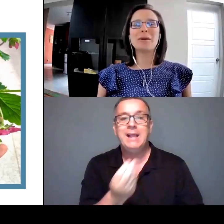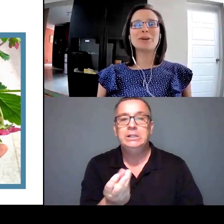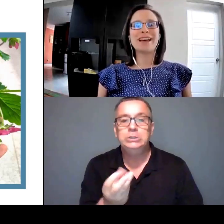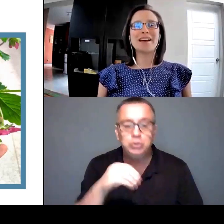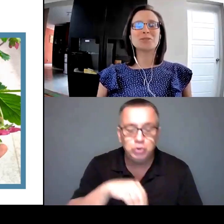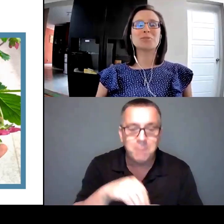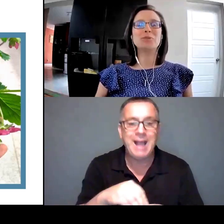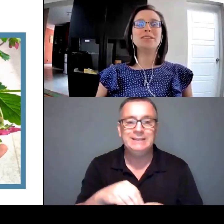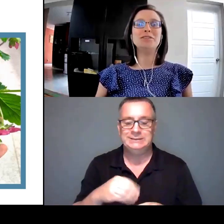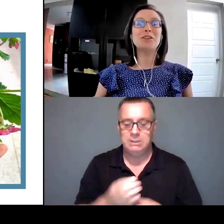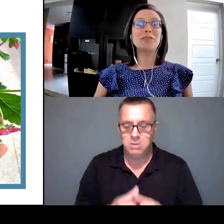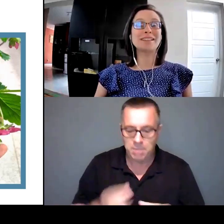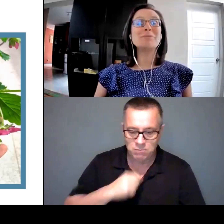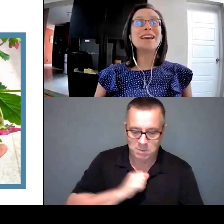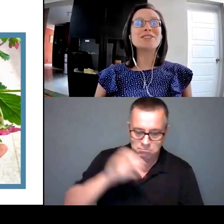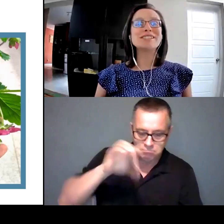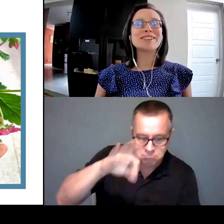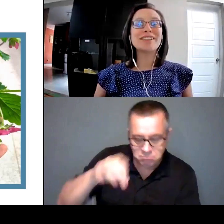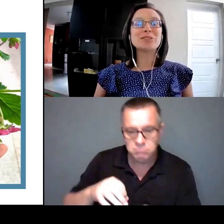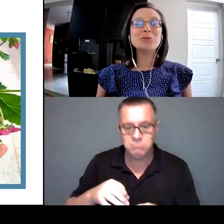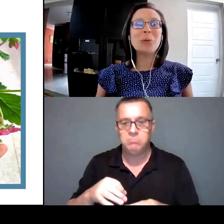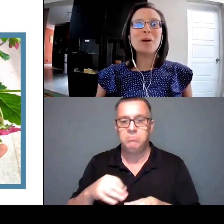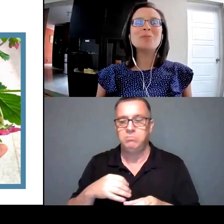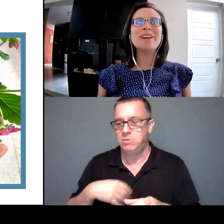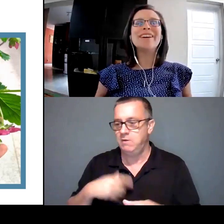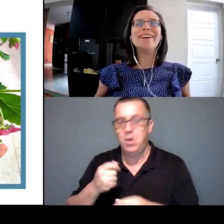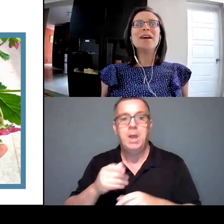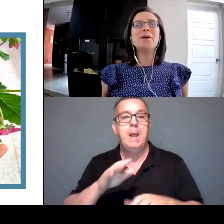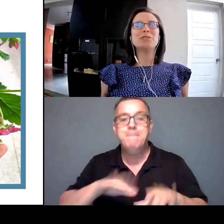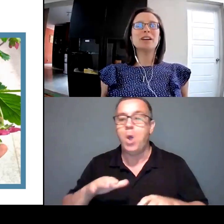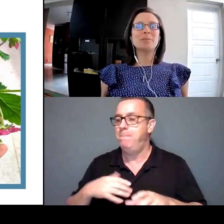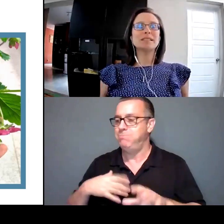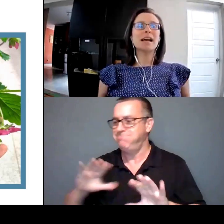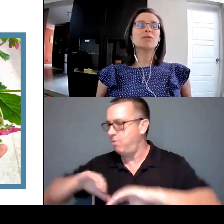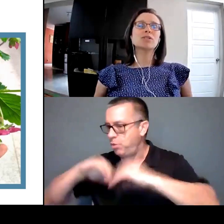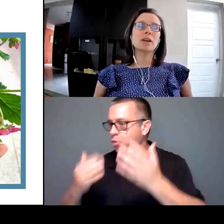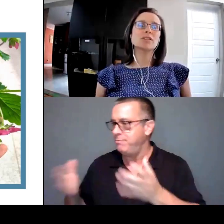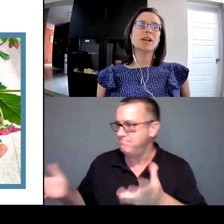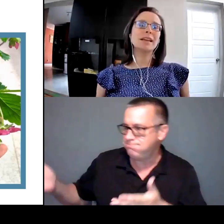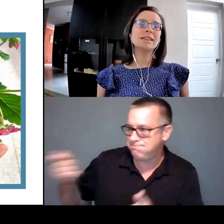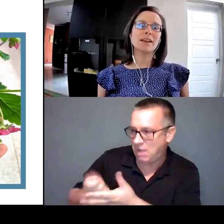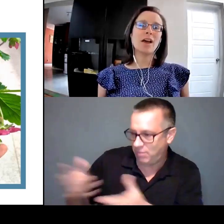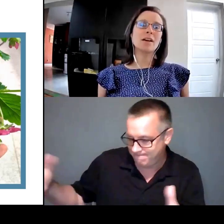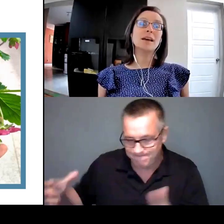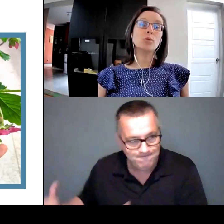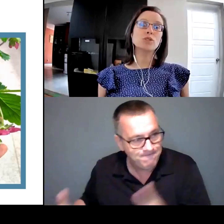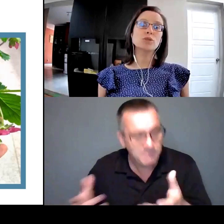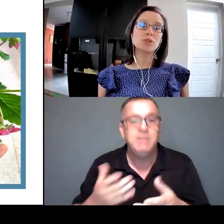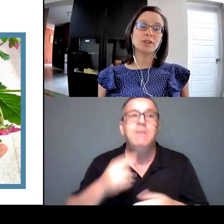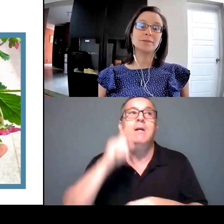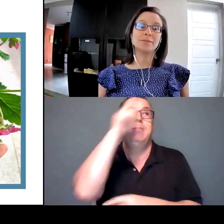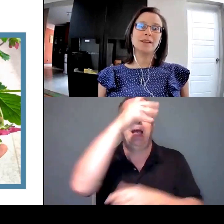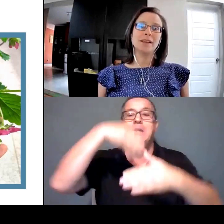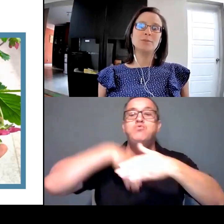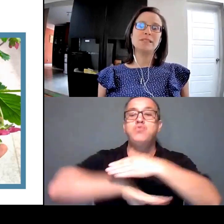terreau d'empotage, puis de faire déménager ça avec tous nos meubles. Puis j'ai commencé à construire un jardin intérieur dans mon